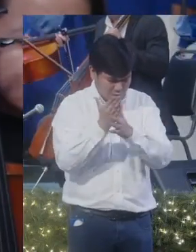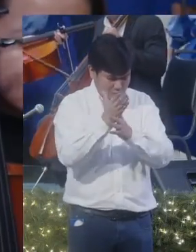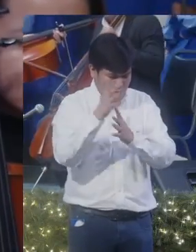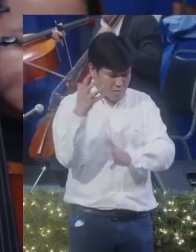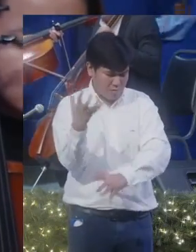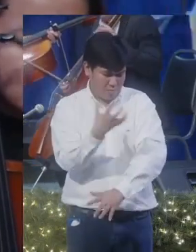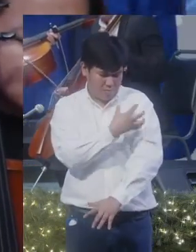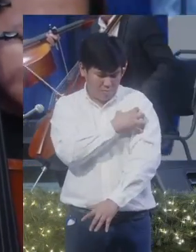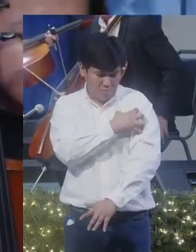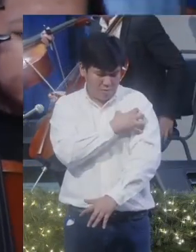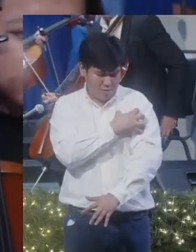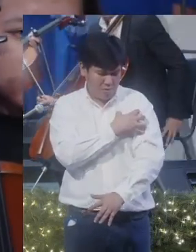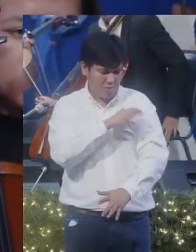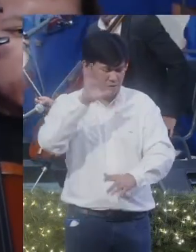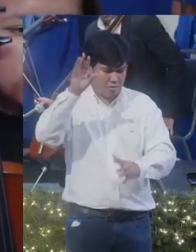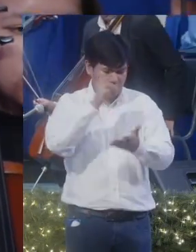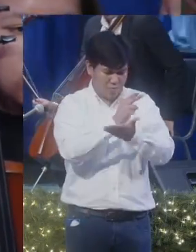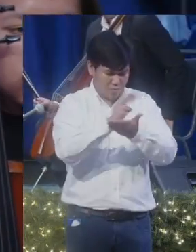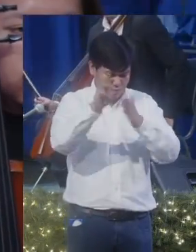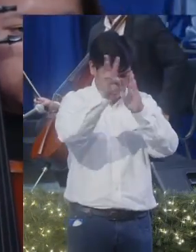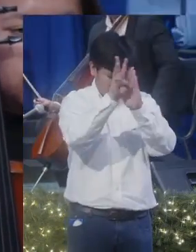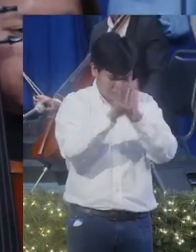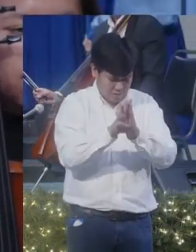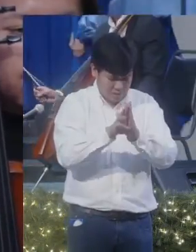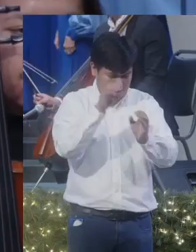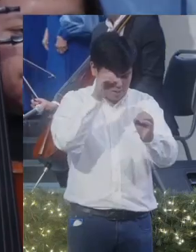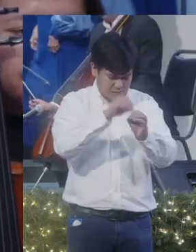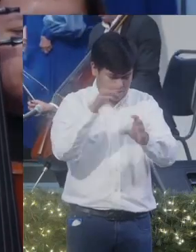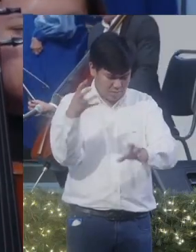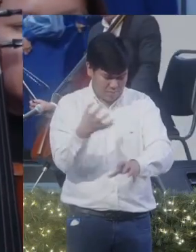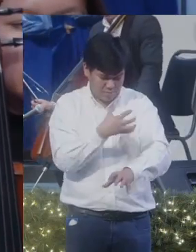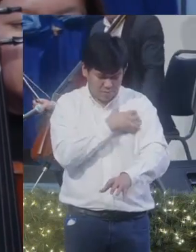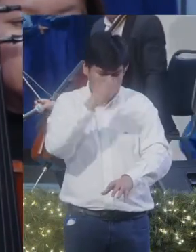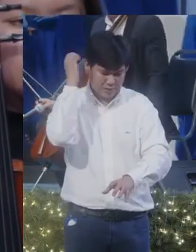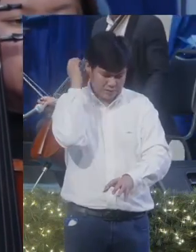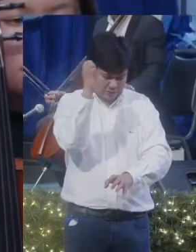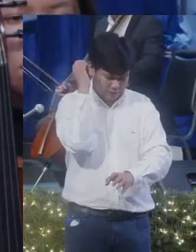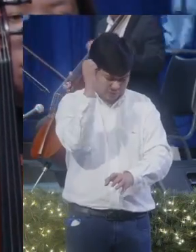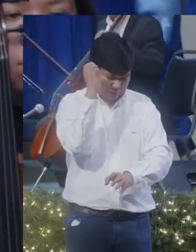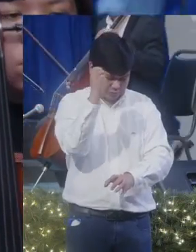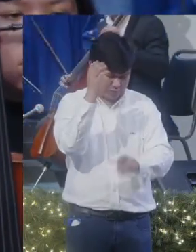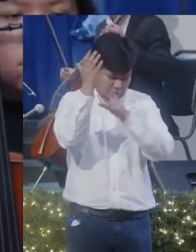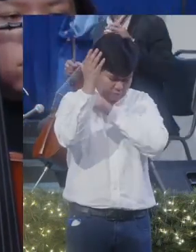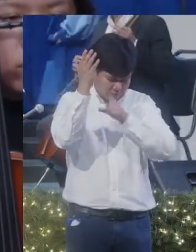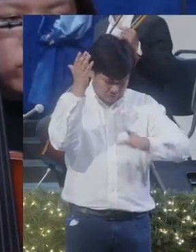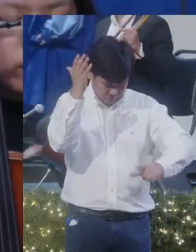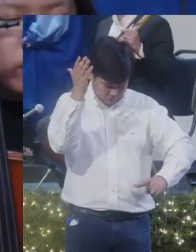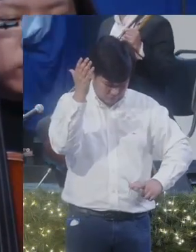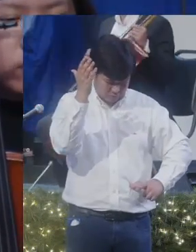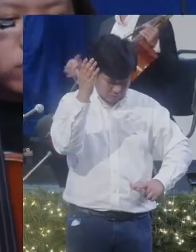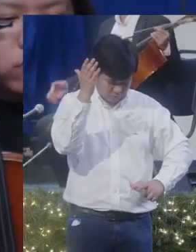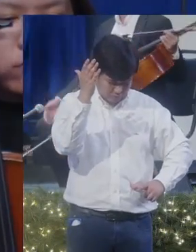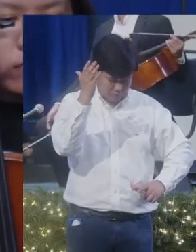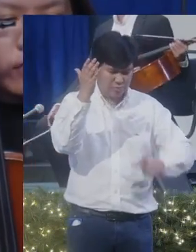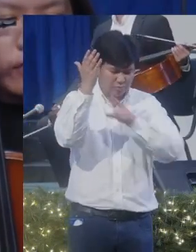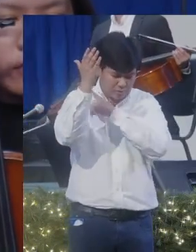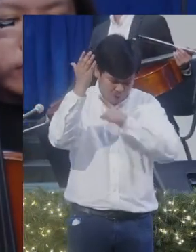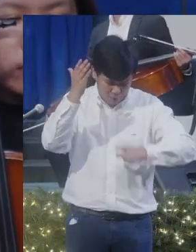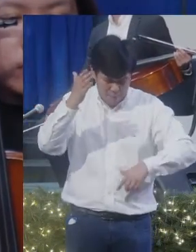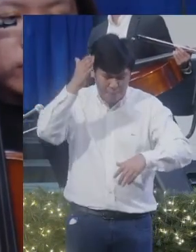ng iyong diwang banal sa kapangyarihan ng iyong ebanghelyo. Panginoon,